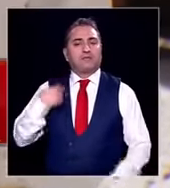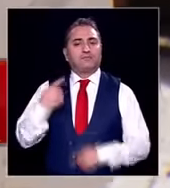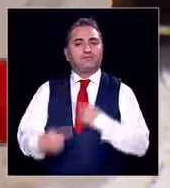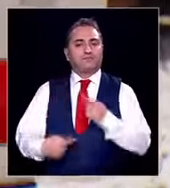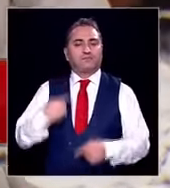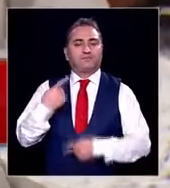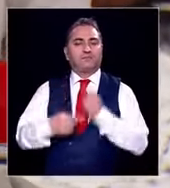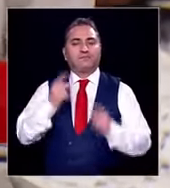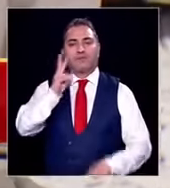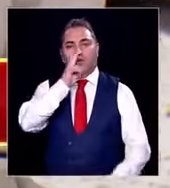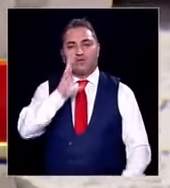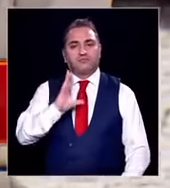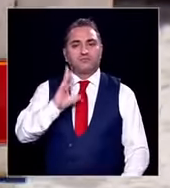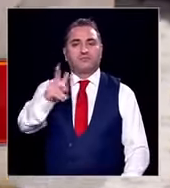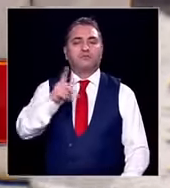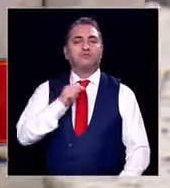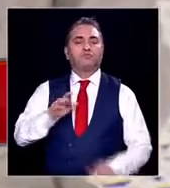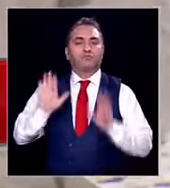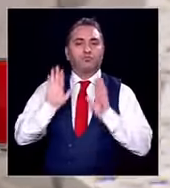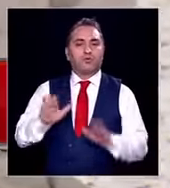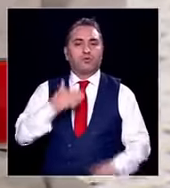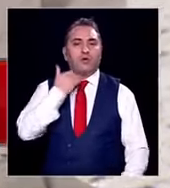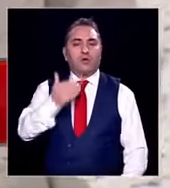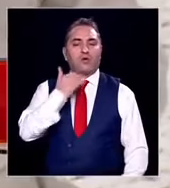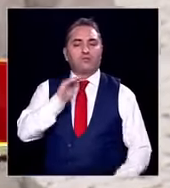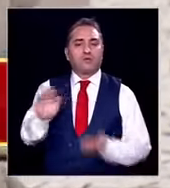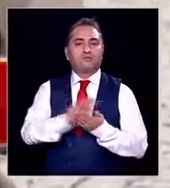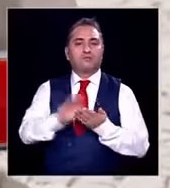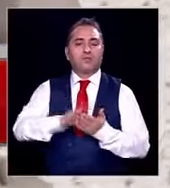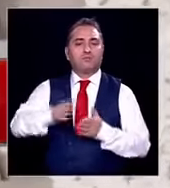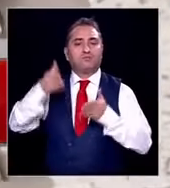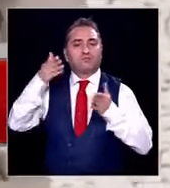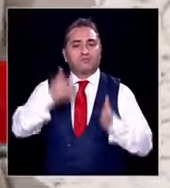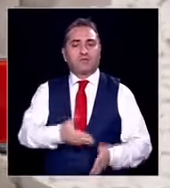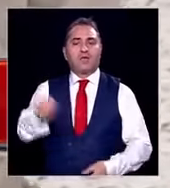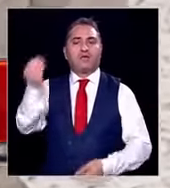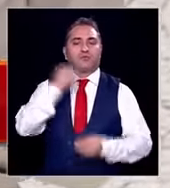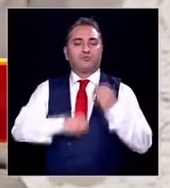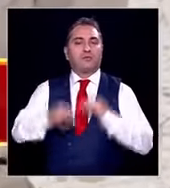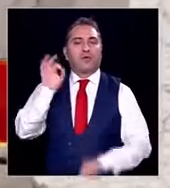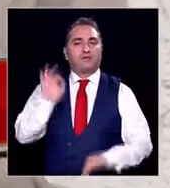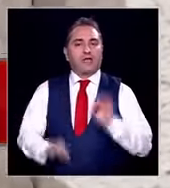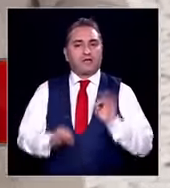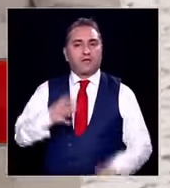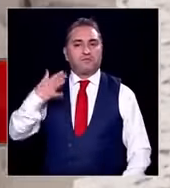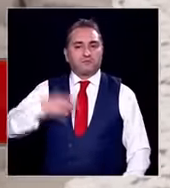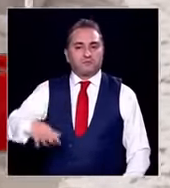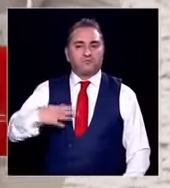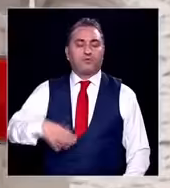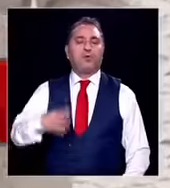alışkanlığının önüne geçemedi. Sabun yemekten kendini alıkoyamıyor. Tedavi olmaya da çalıştı